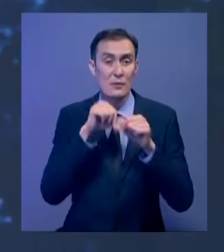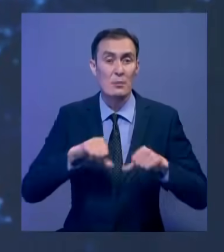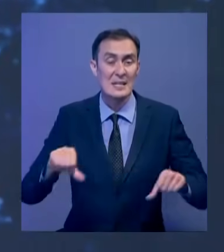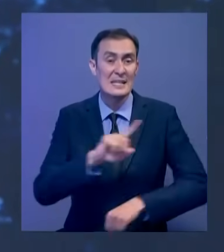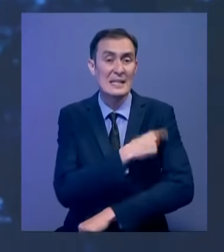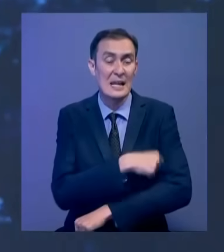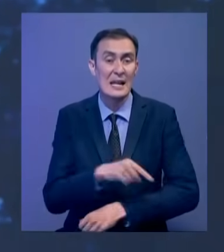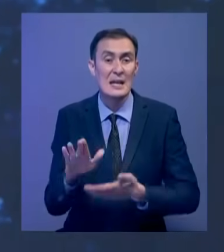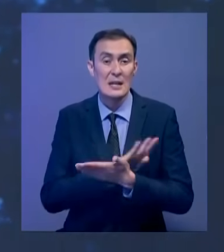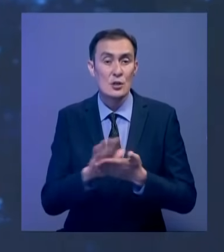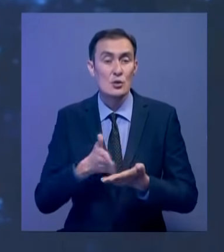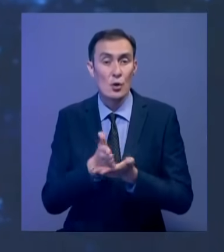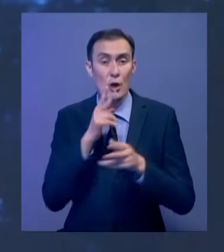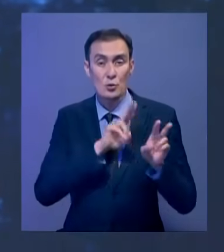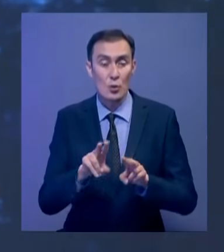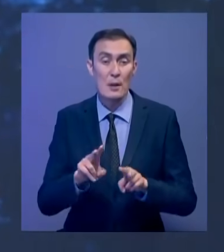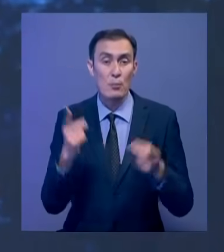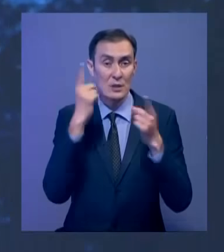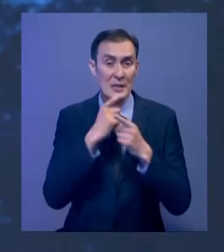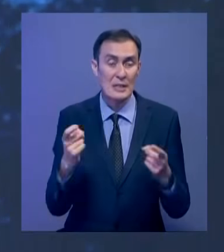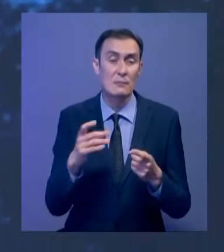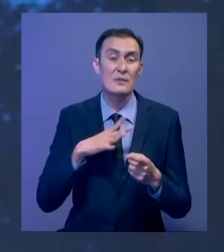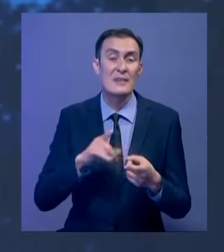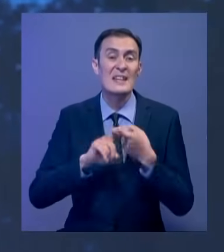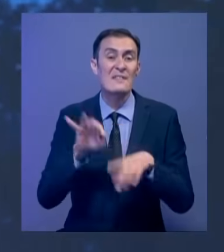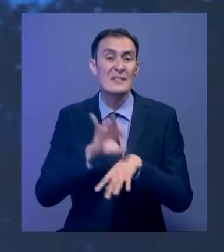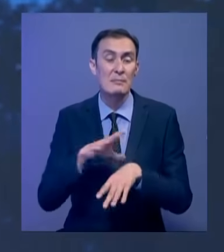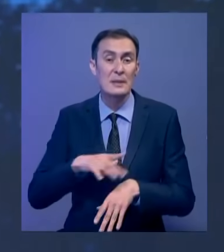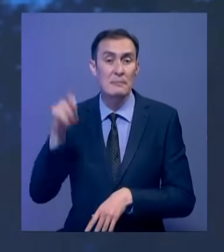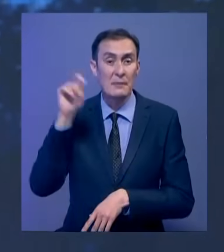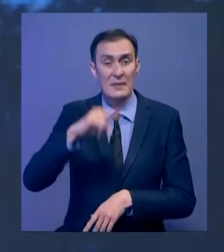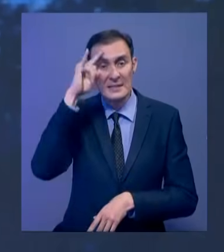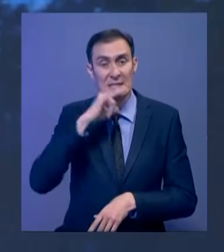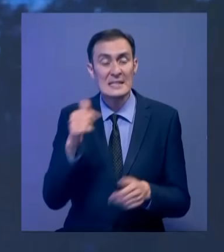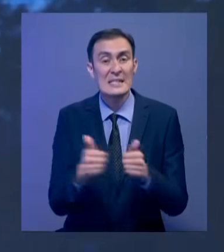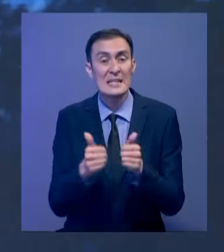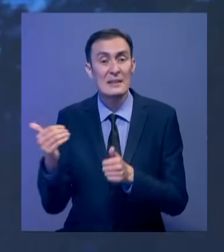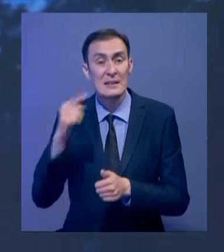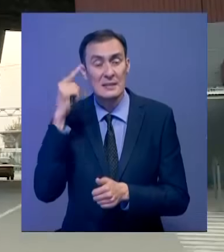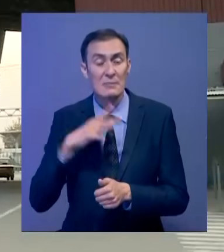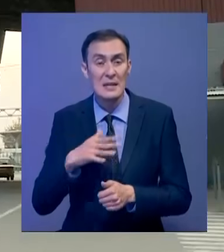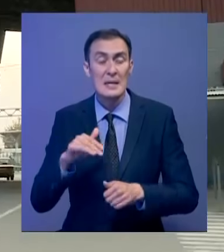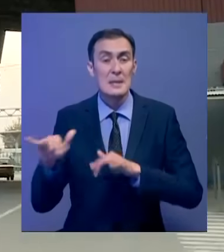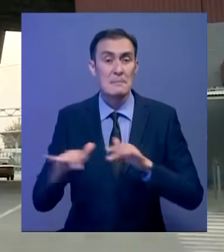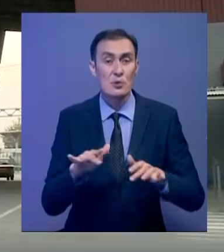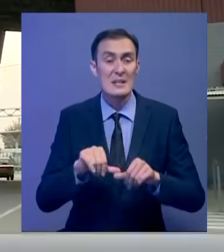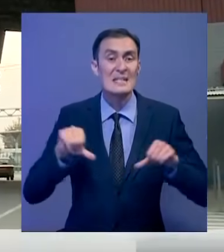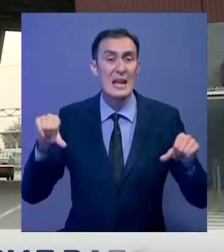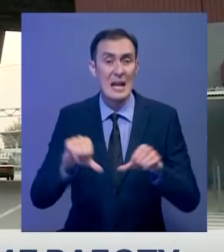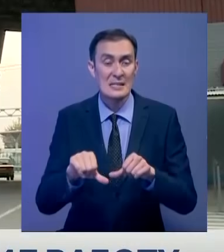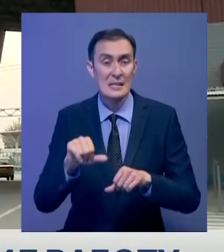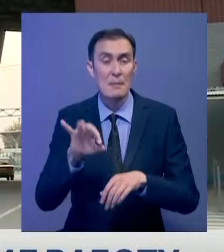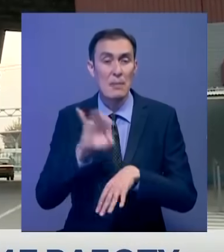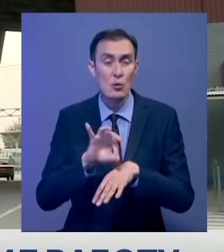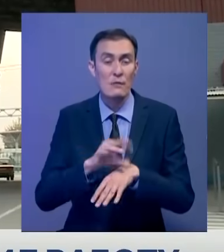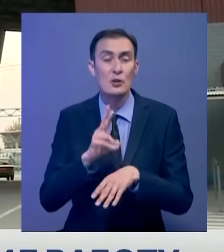Комитет санитарно-эпидемиологического контроля. По их данным, инфицированный прибыл в Казахстан из соседней страны. Уже приняты меры по изоляции